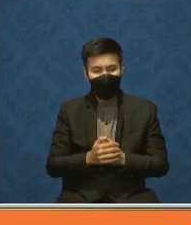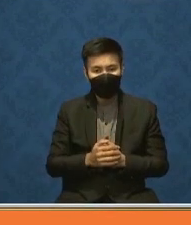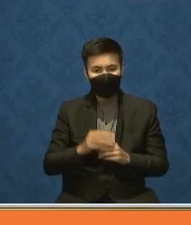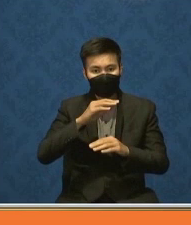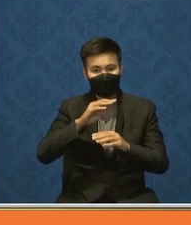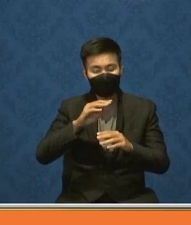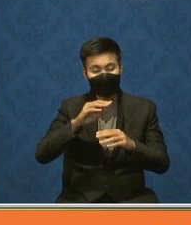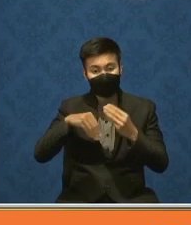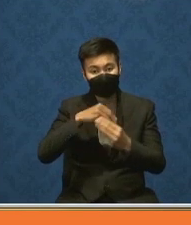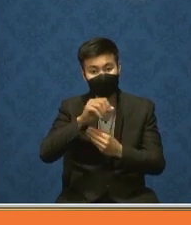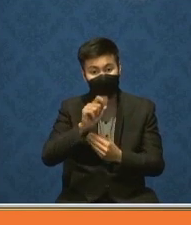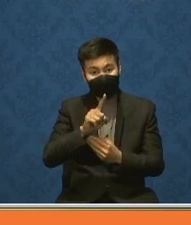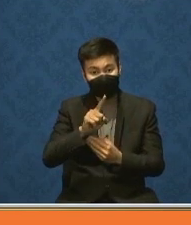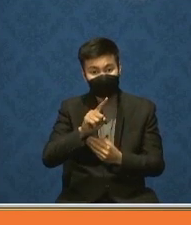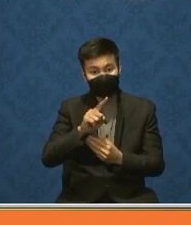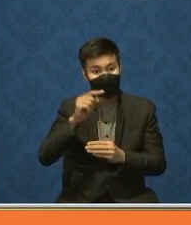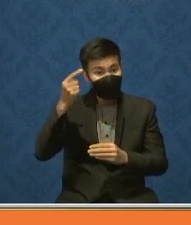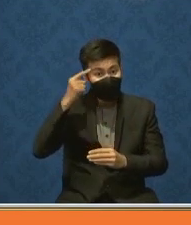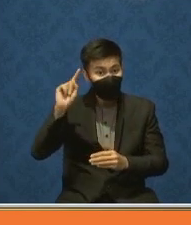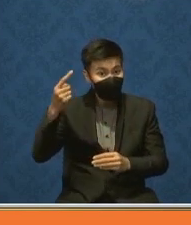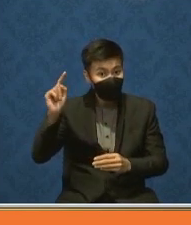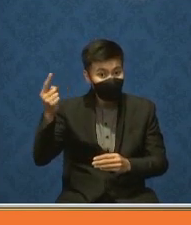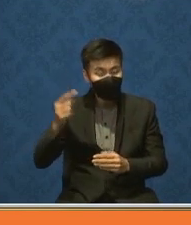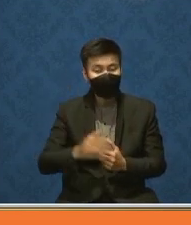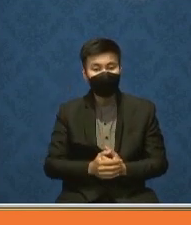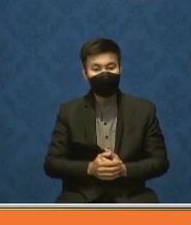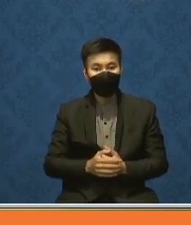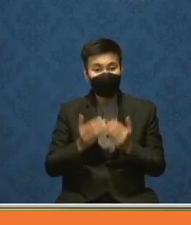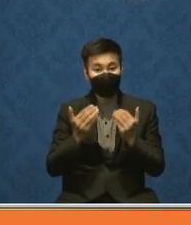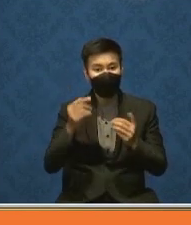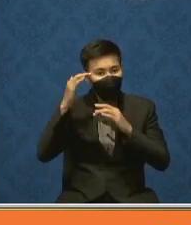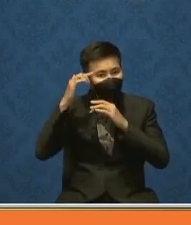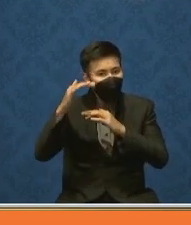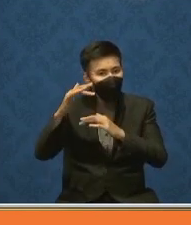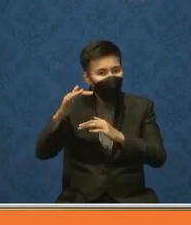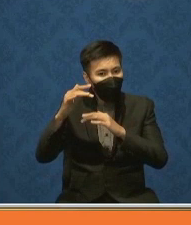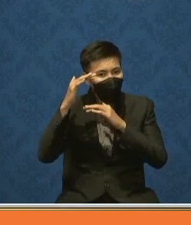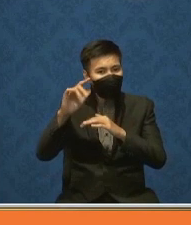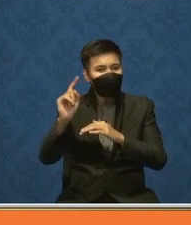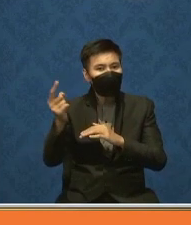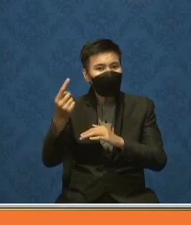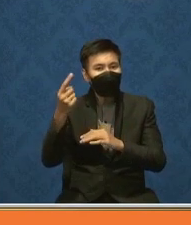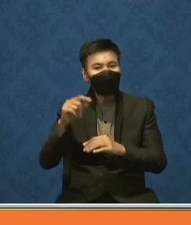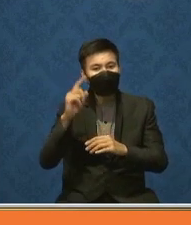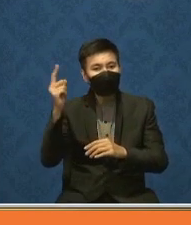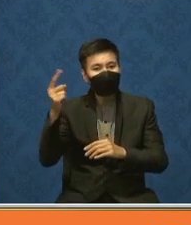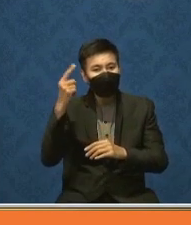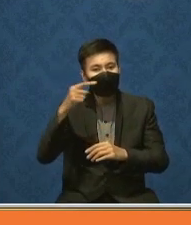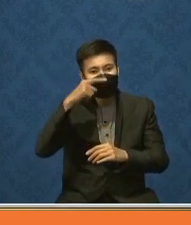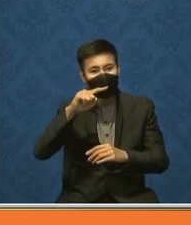ครับตอนนี้เศรษฐกิจสร้างสรรค์เนี่ยกลายเป็นความหวังของการท่องเที่ยวไทยครับหรือที่เขาพูดกันเยอะครับซอฟต์พา